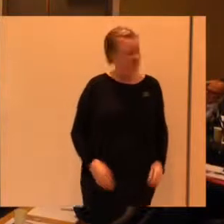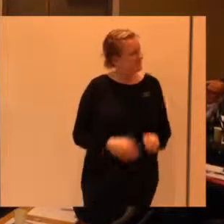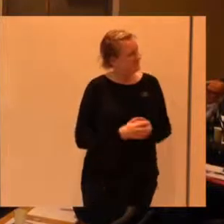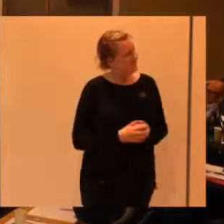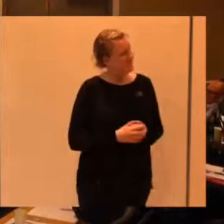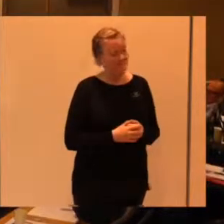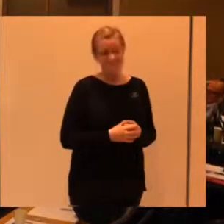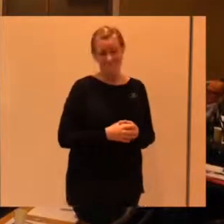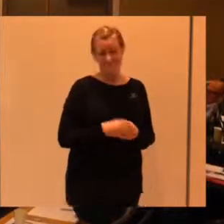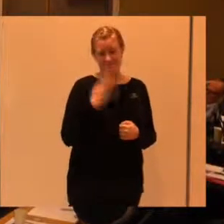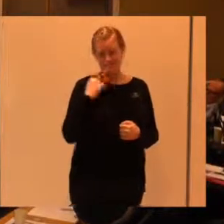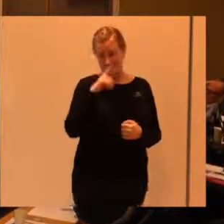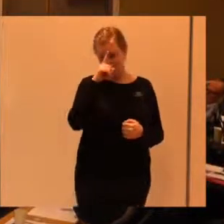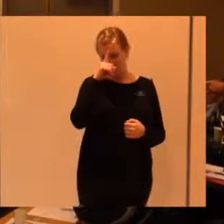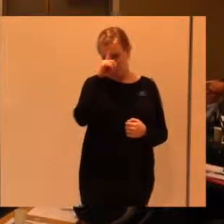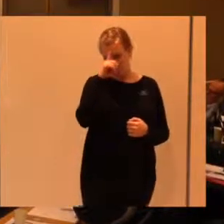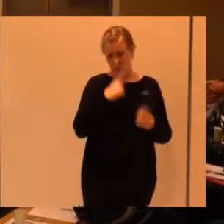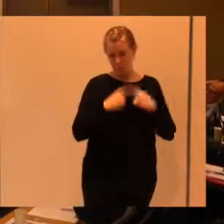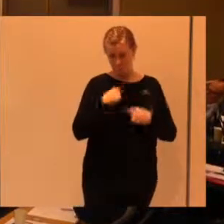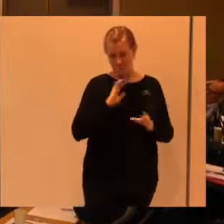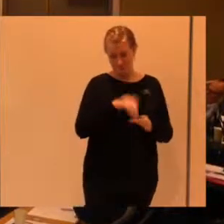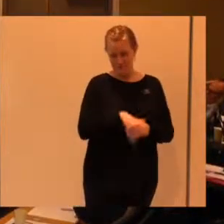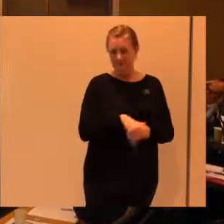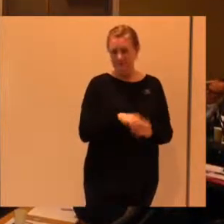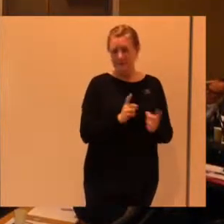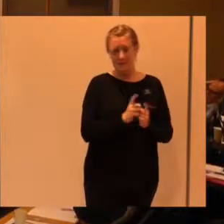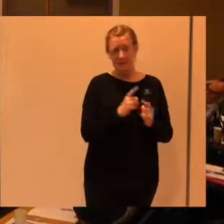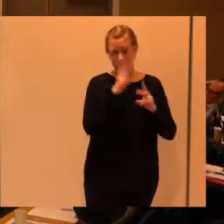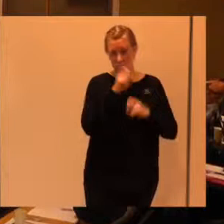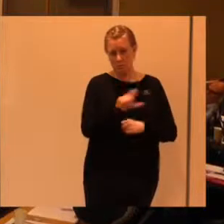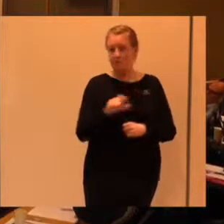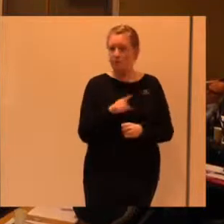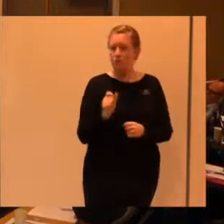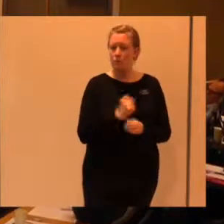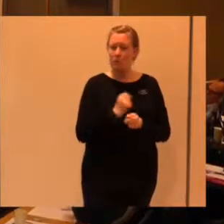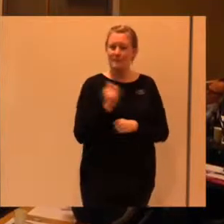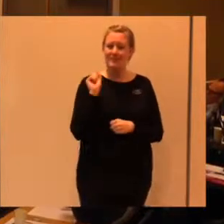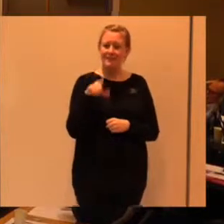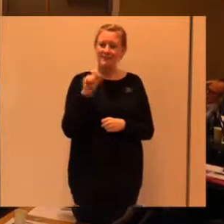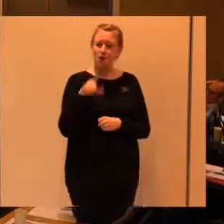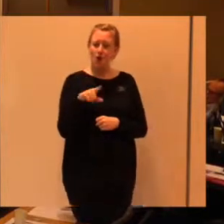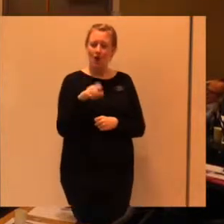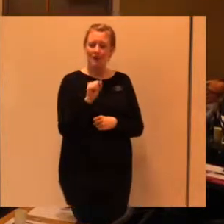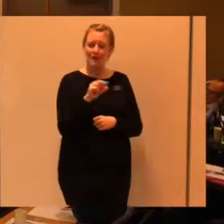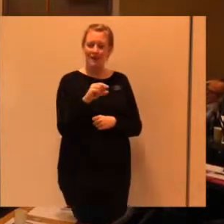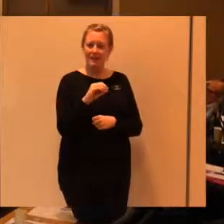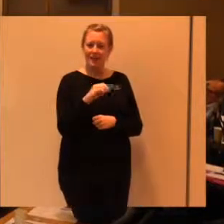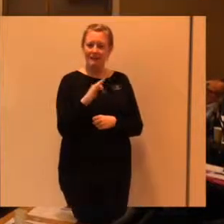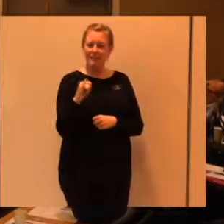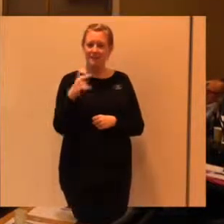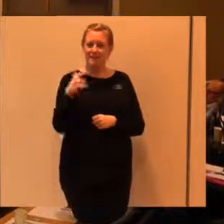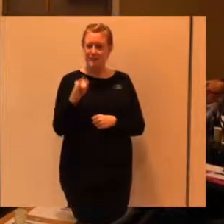för inte så länge sedan och träffade forskare. De håller på med digital graffiti. Man klottrar på